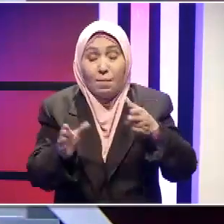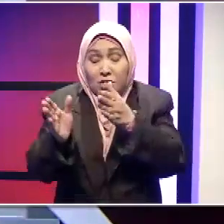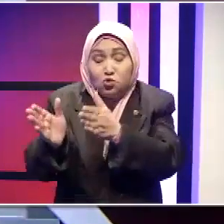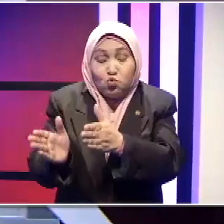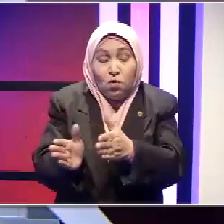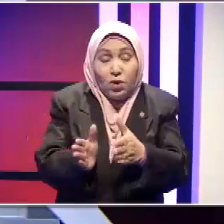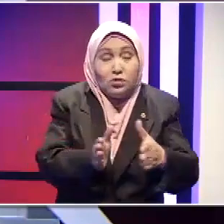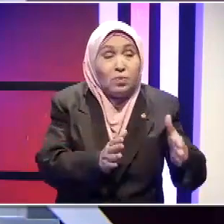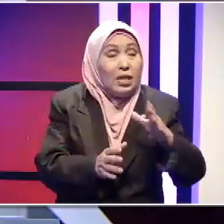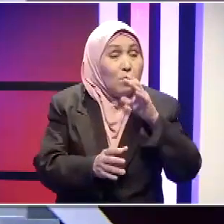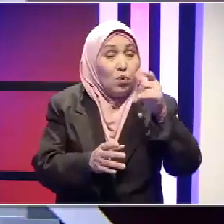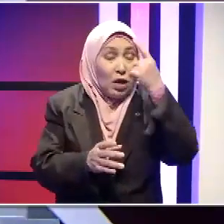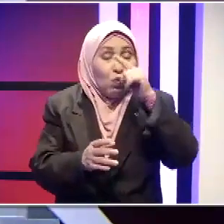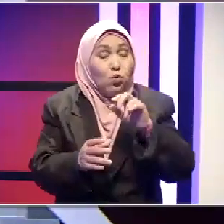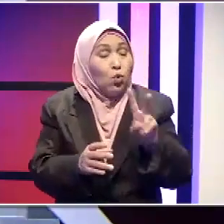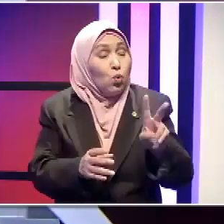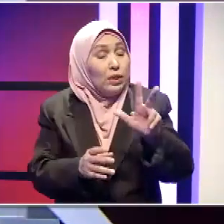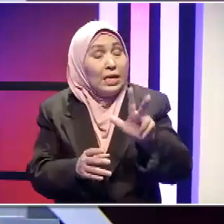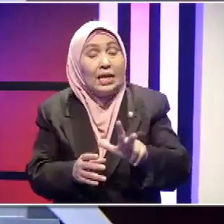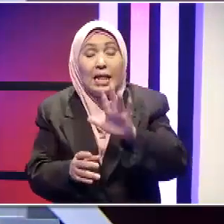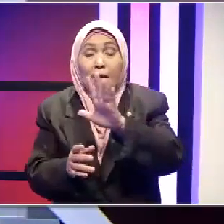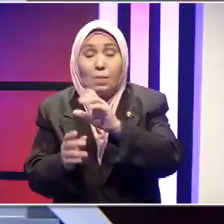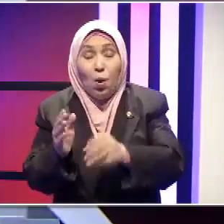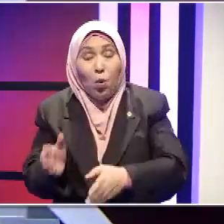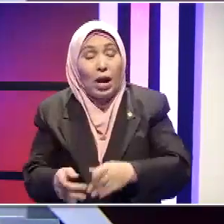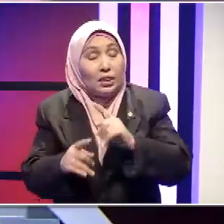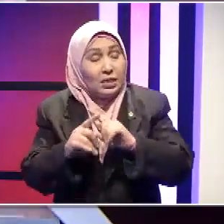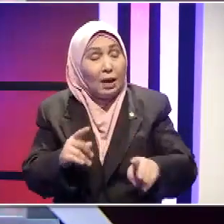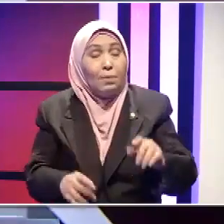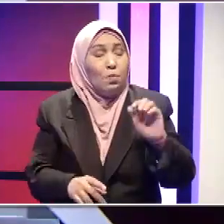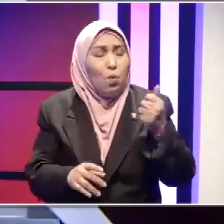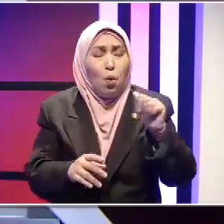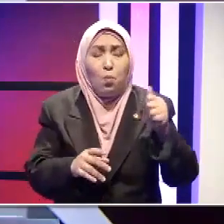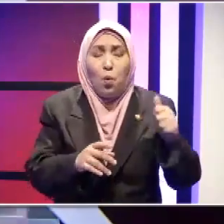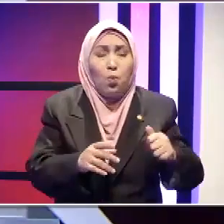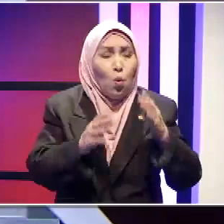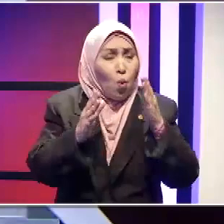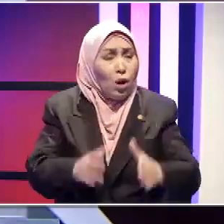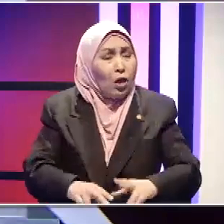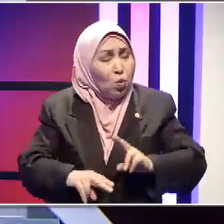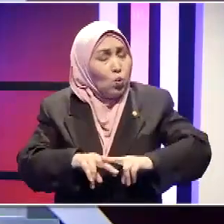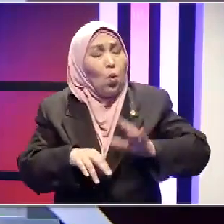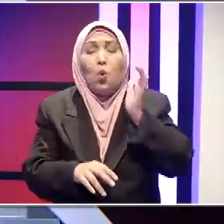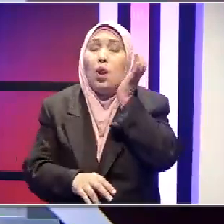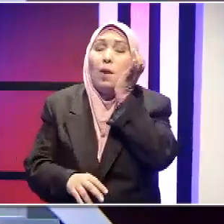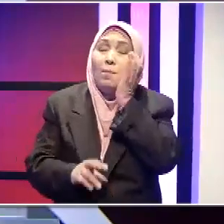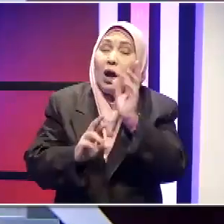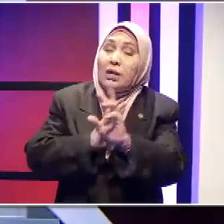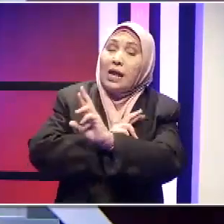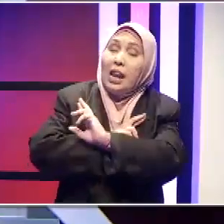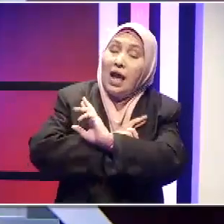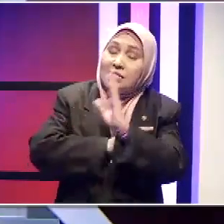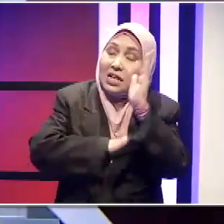maksudnya ini bukan untuk 235 orang tetapi berpuluh-puluh orang oleh Judo dan relay tengok gitu